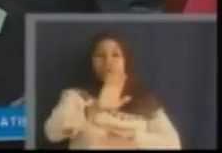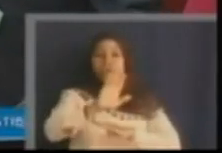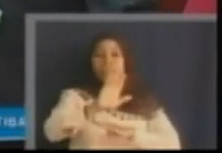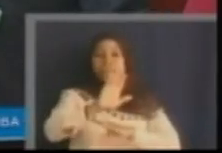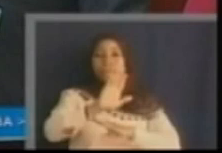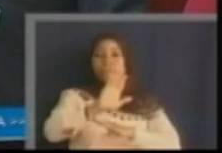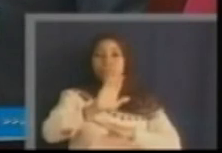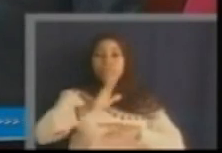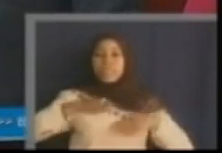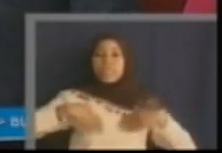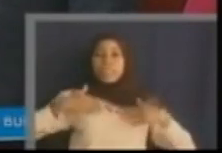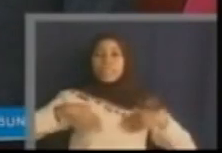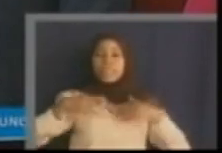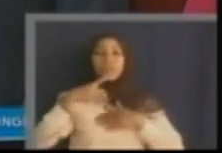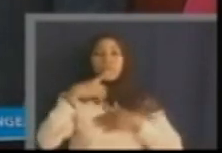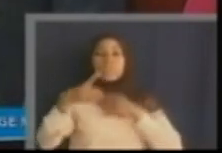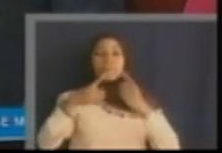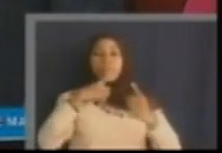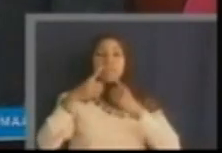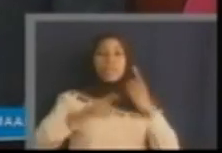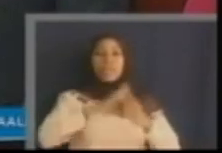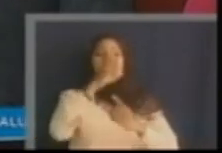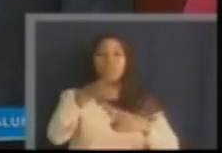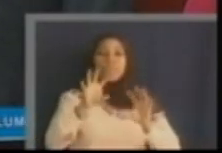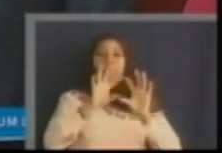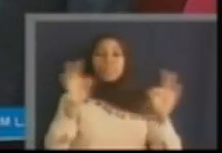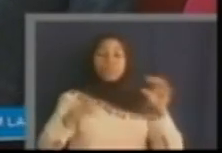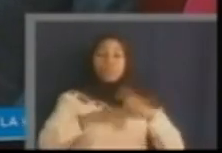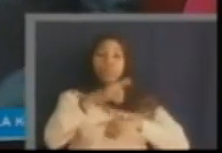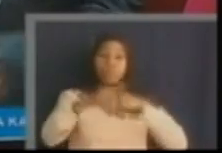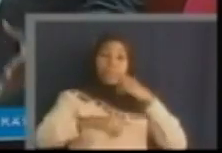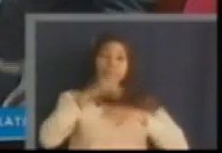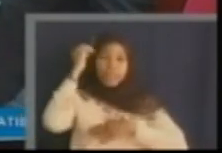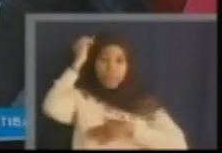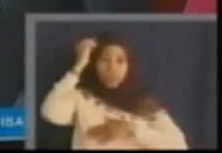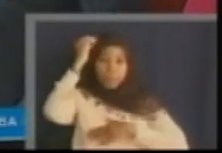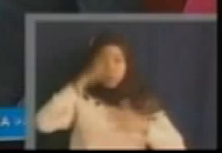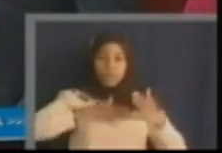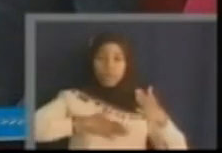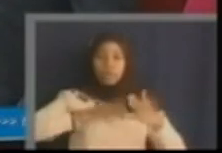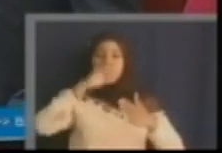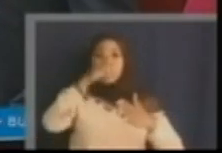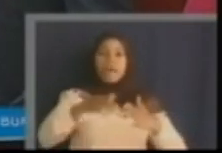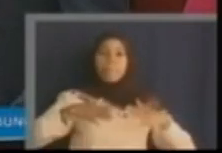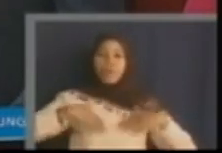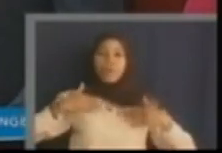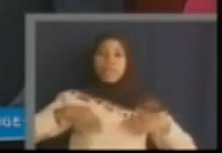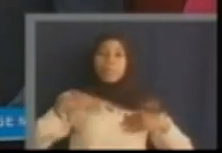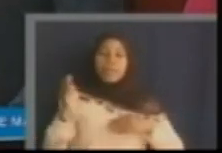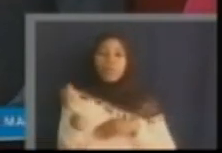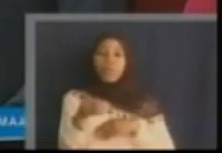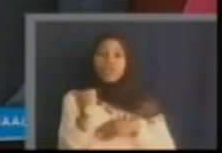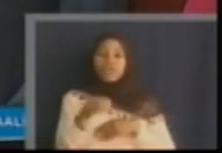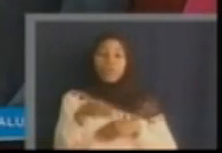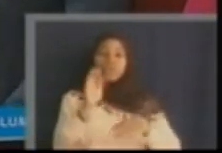nita kusema kwamba mjadala huu mzuri sana ambao unaendelea asubuhi hii, kwa maoni yangu ambayo ningependa kuwashawishi wajumbe wakubaliane nami, kwa